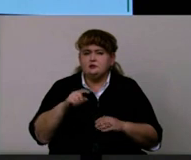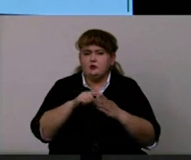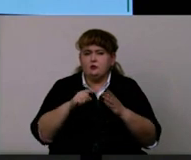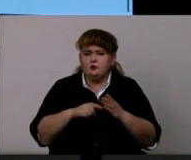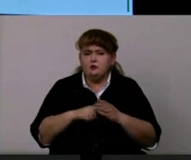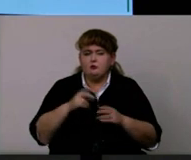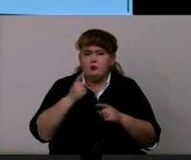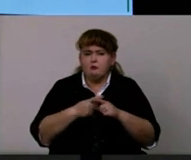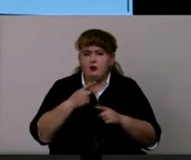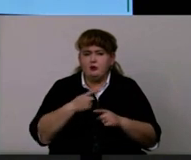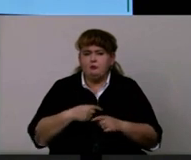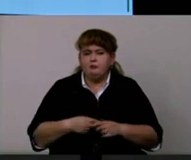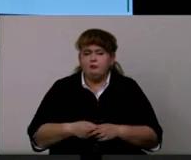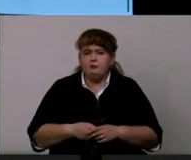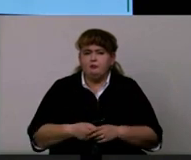деленное пополам.